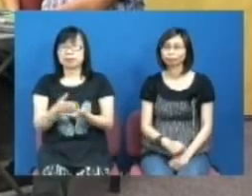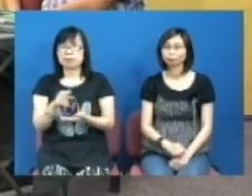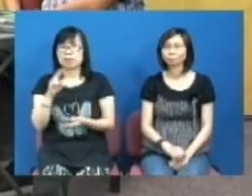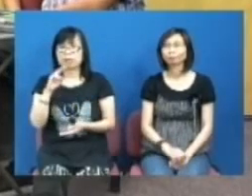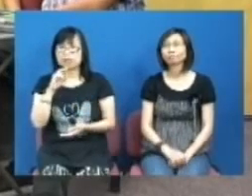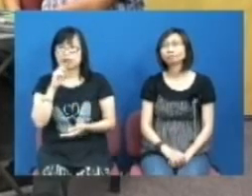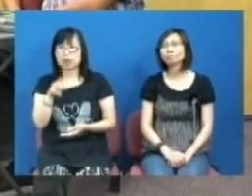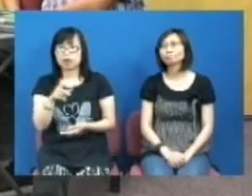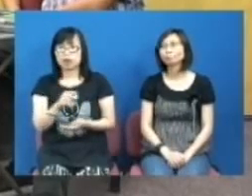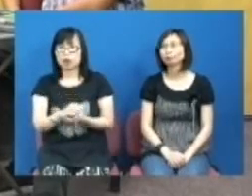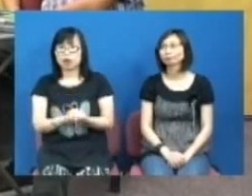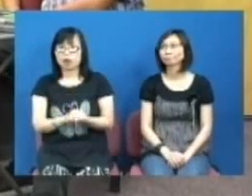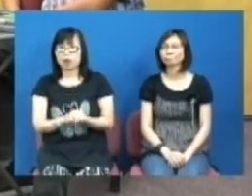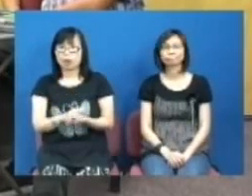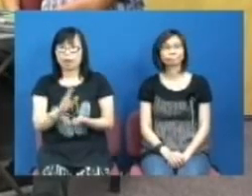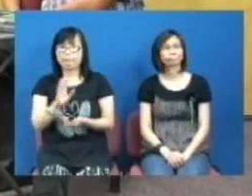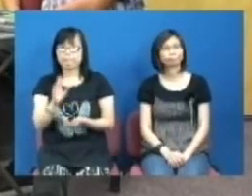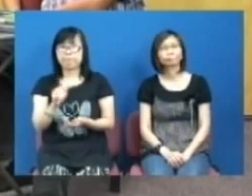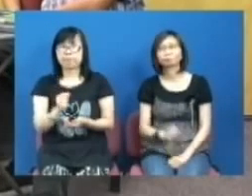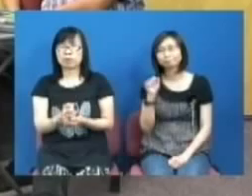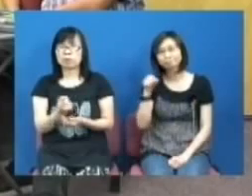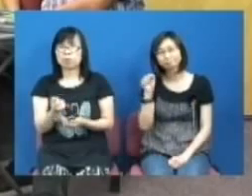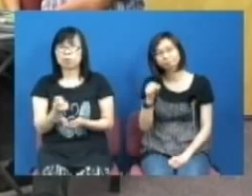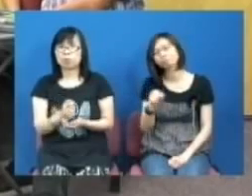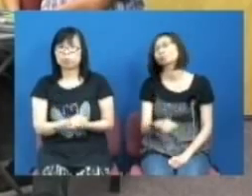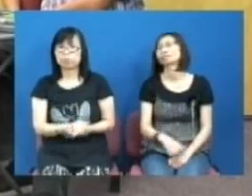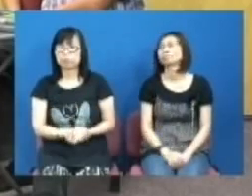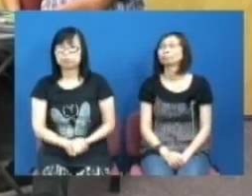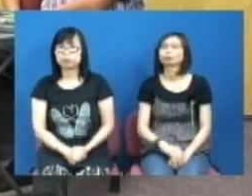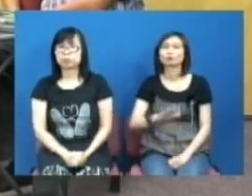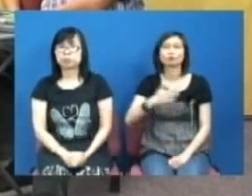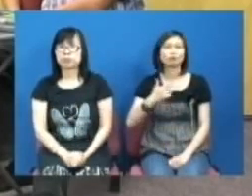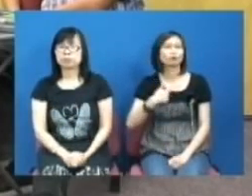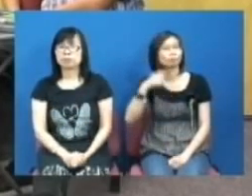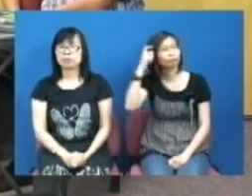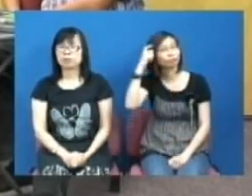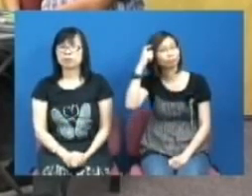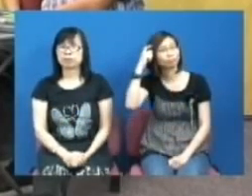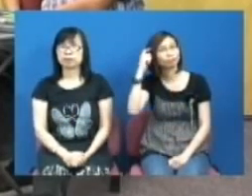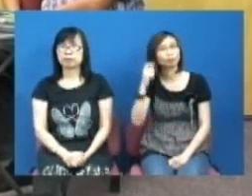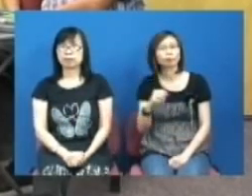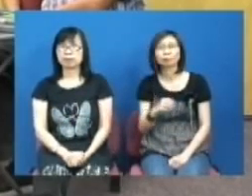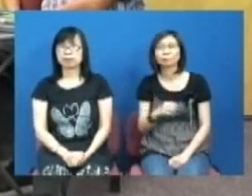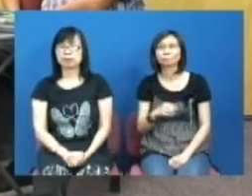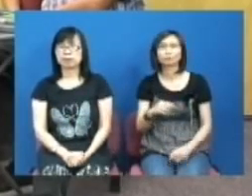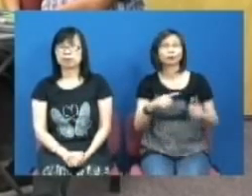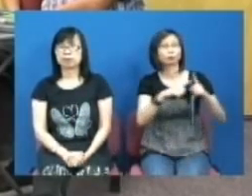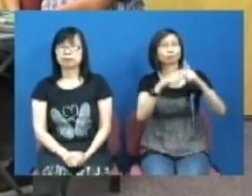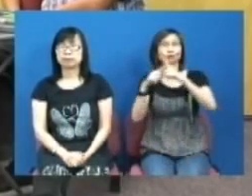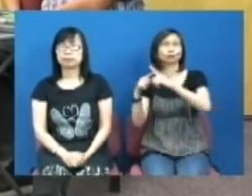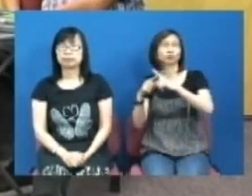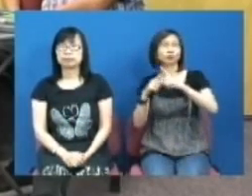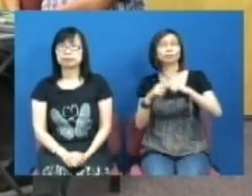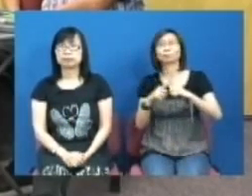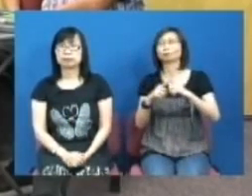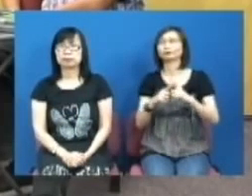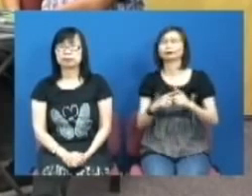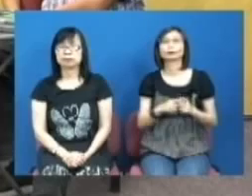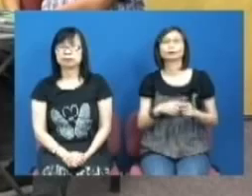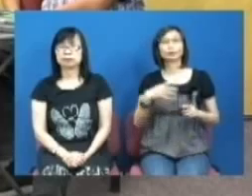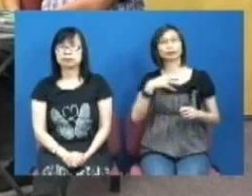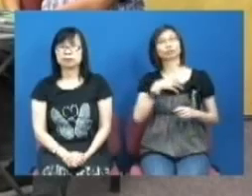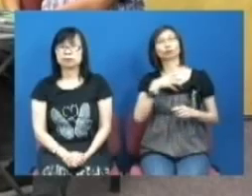係咁，呢個唔係即係當然唔係好科學啦。 係啦，係啦。咁但係我諗問題一樣嘢就係話，市民嘅意見本身都係一種觀